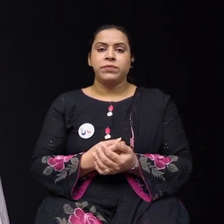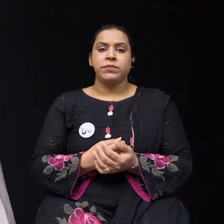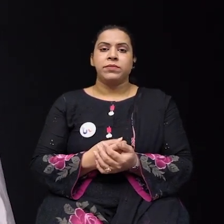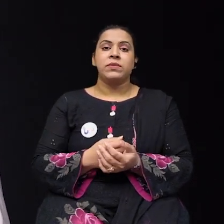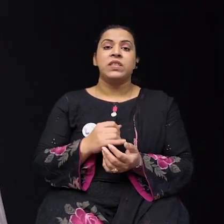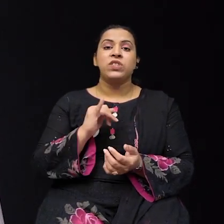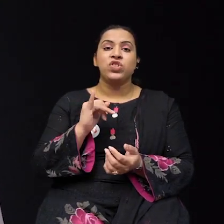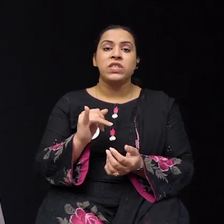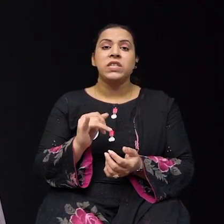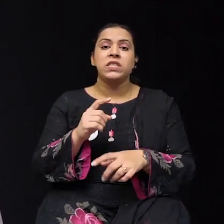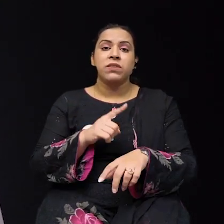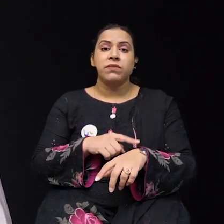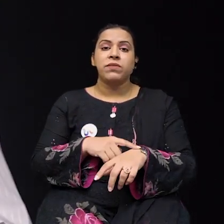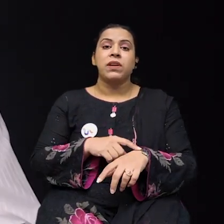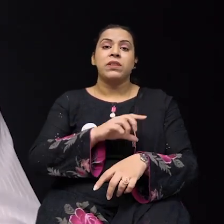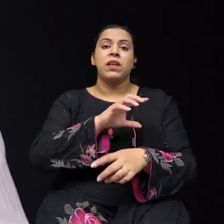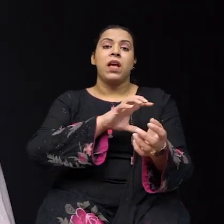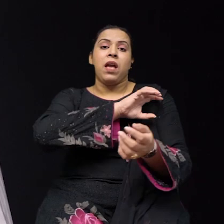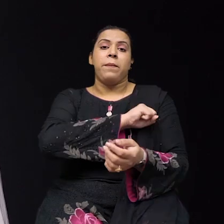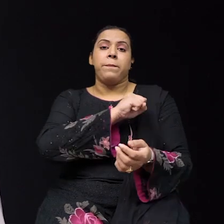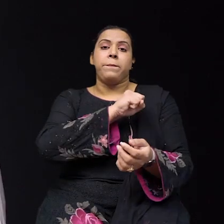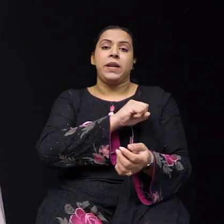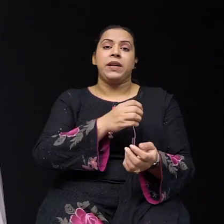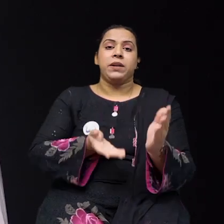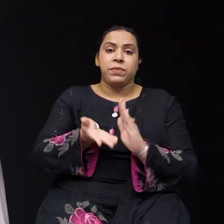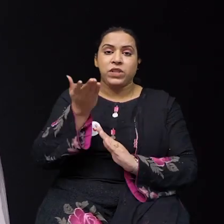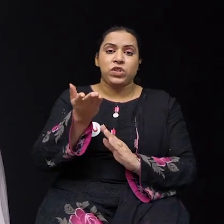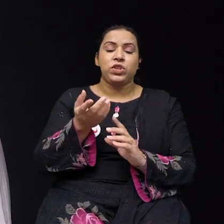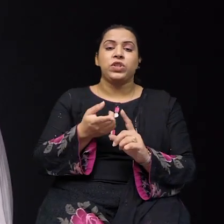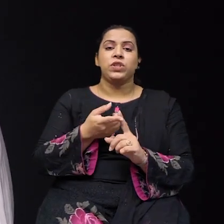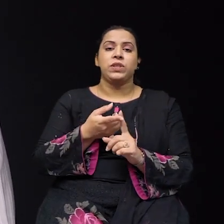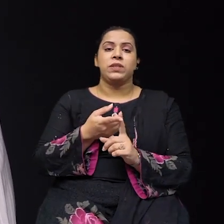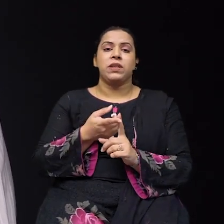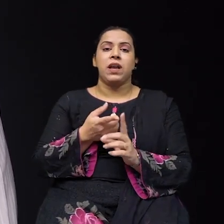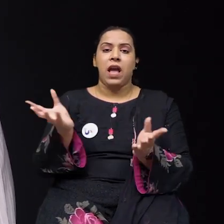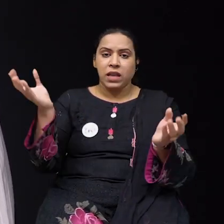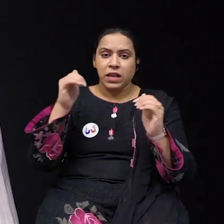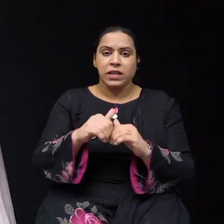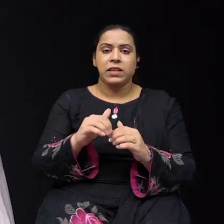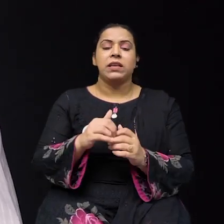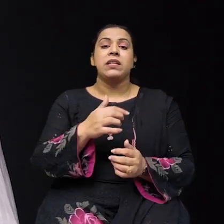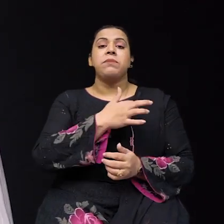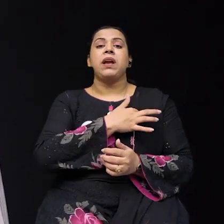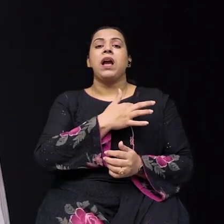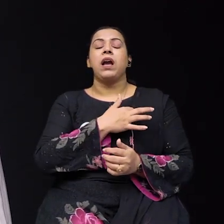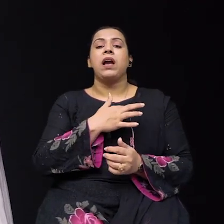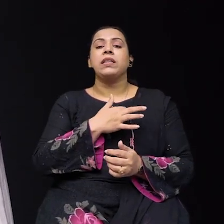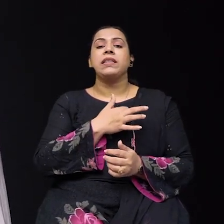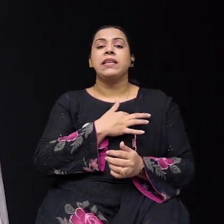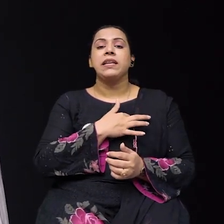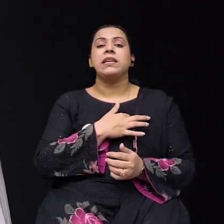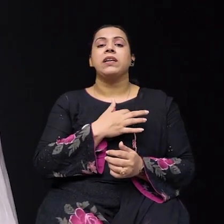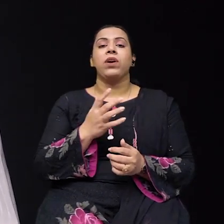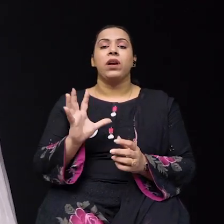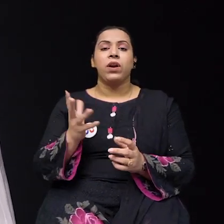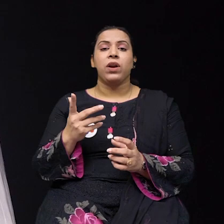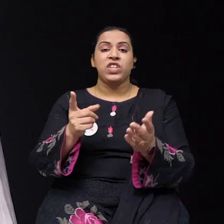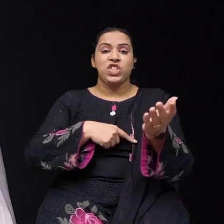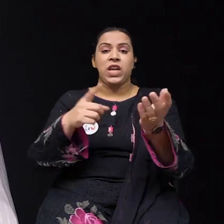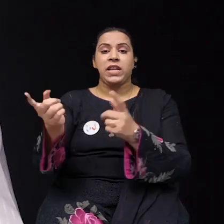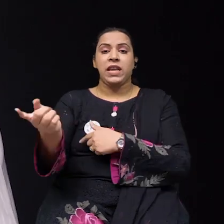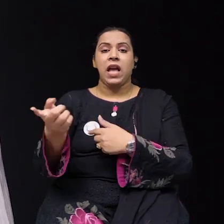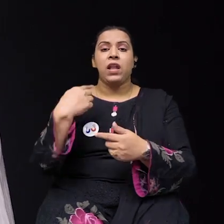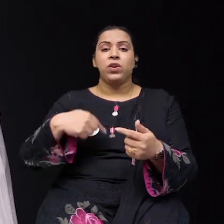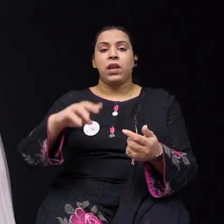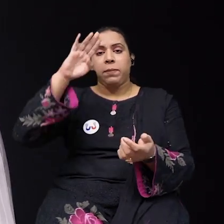रखिए कि जिस वक्त ब्लड प्रेशर, ये सारी मूजी चीज़ें आती हैं तो दो प्रॉब्लम्स हैं। ये सारी कार्डियोवास्कुलर है, यानी कि दिल